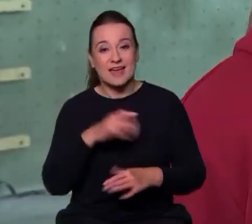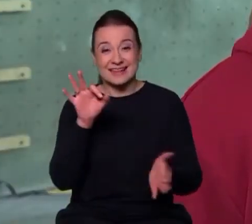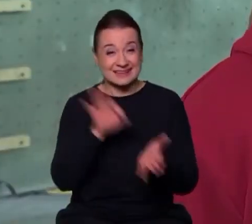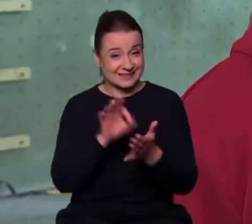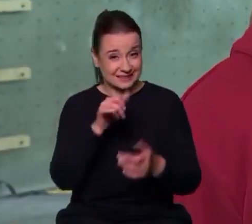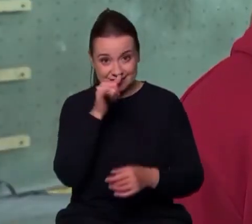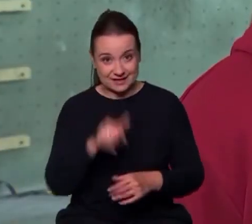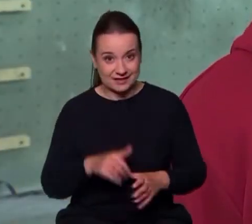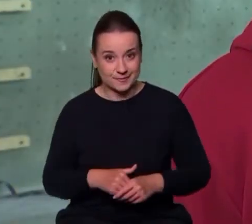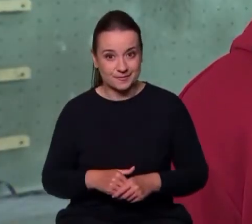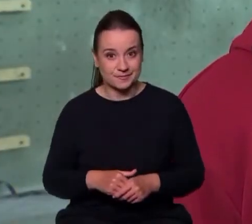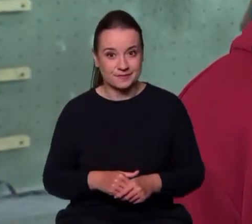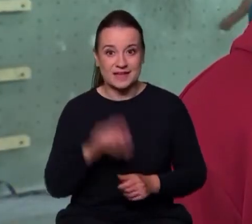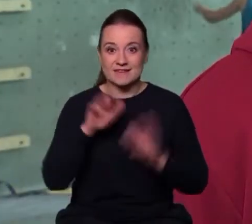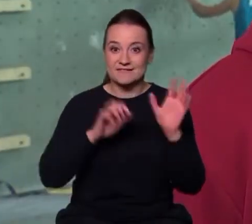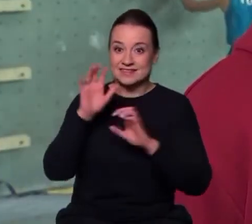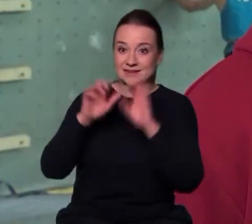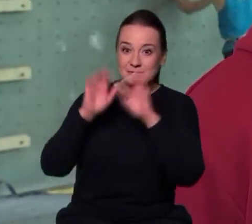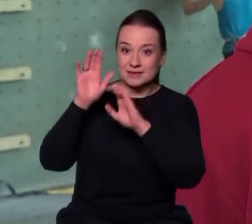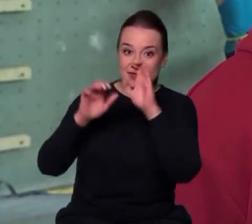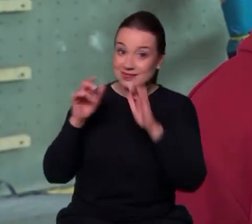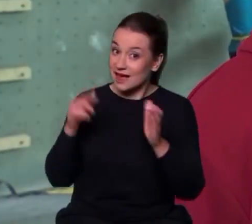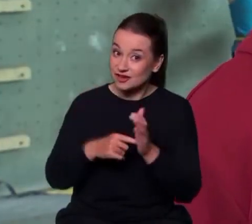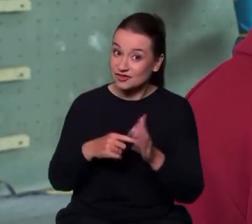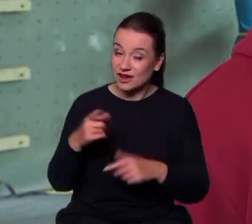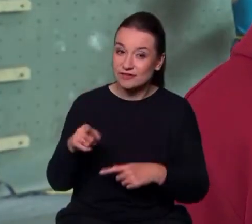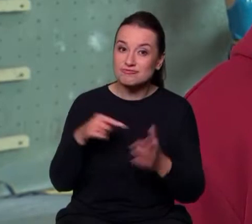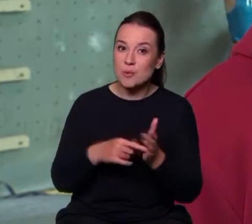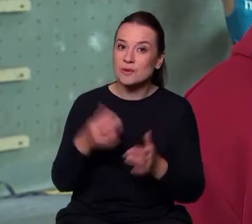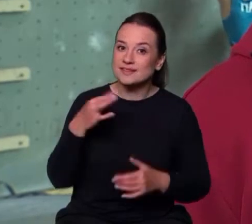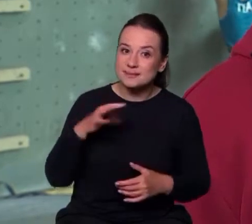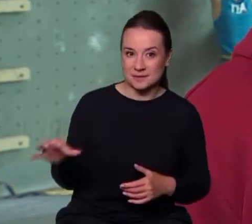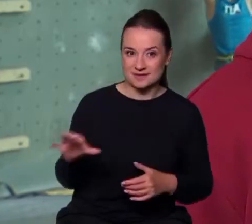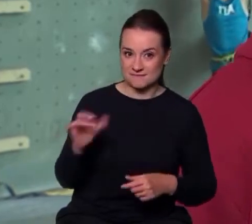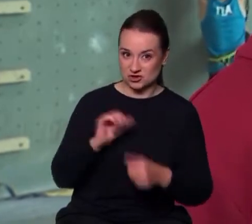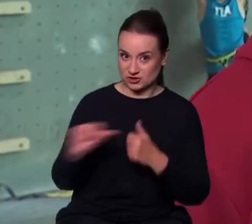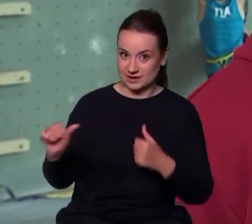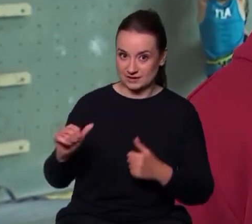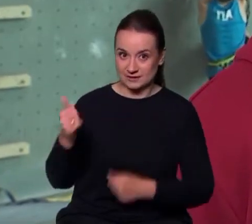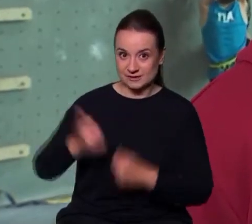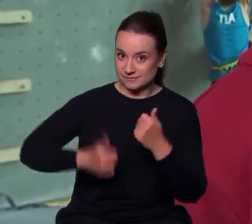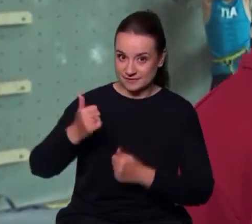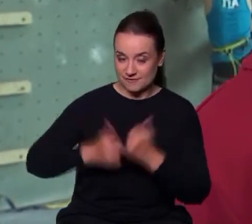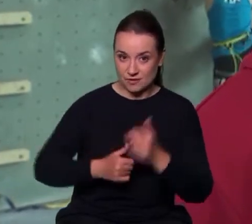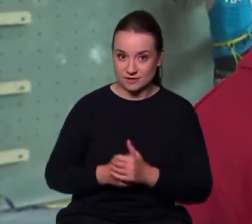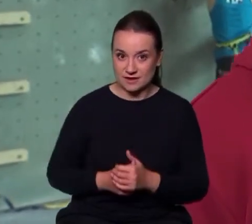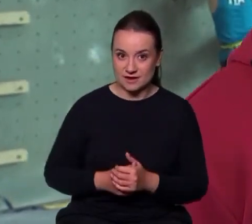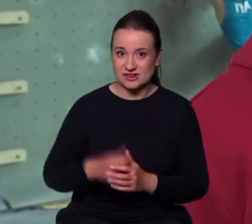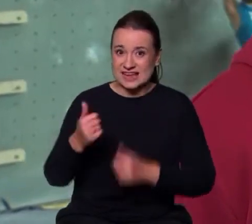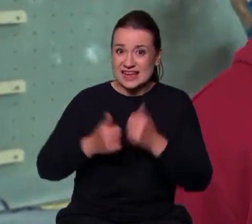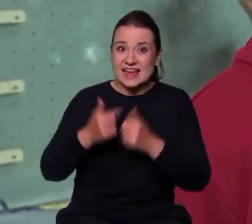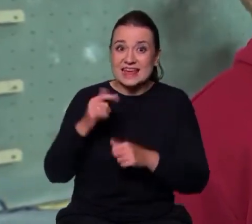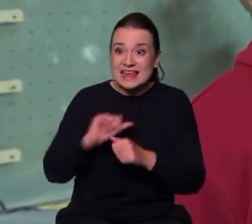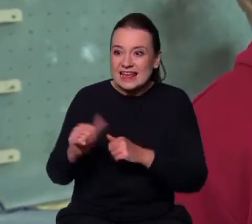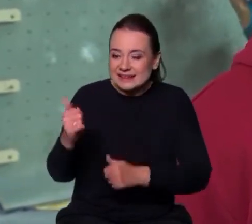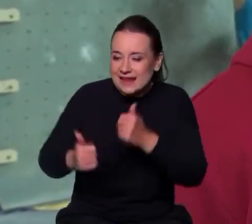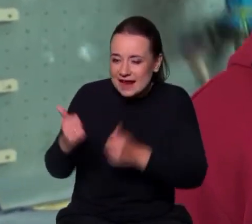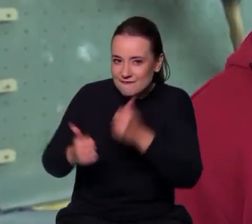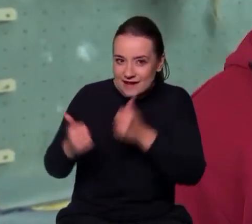czas też no jest taką specyficzną, prawda, konkurencją, gdzie jednak jest ta rywalizacja